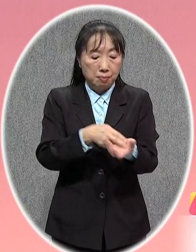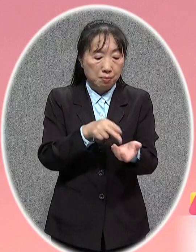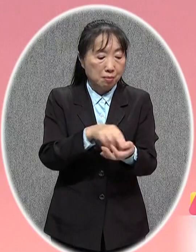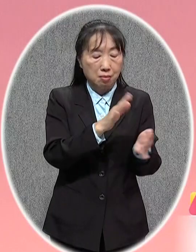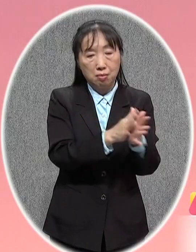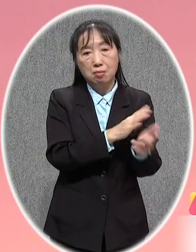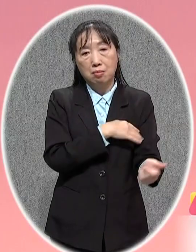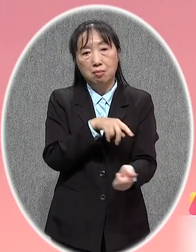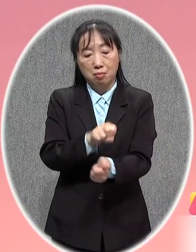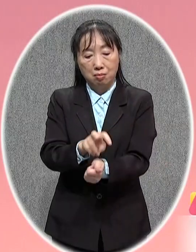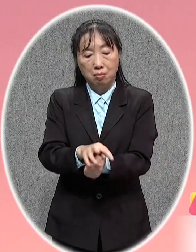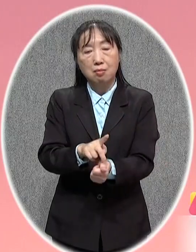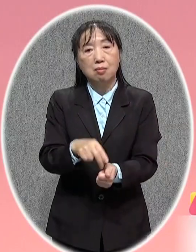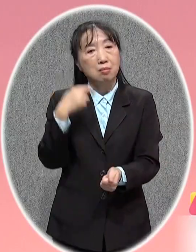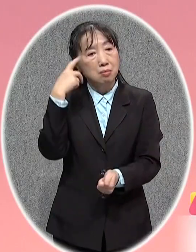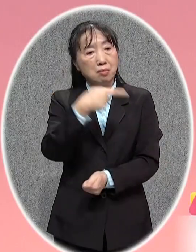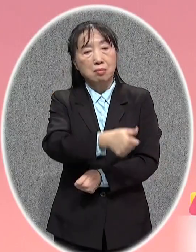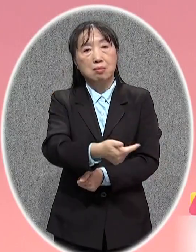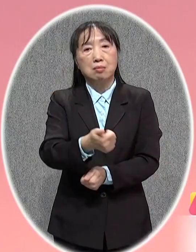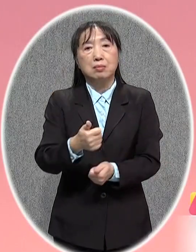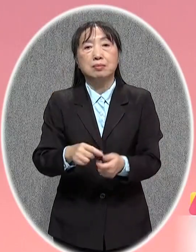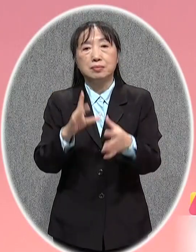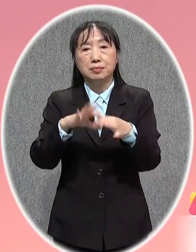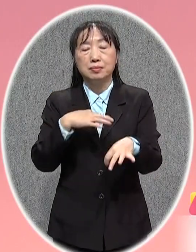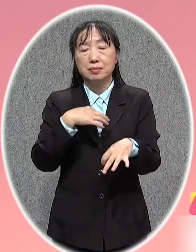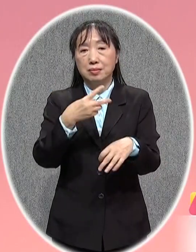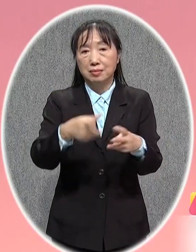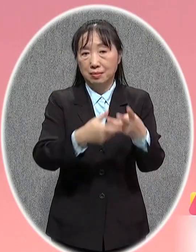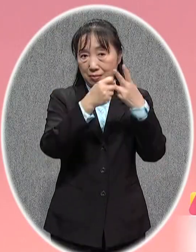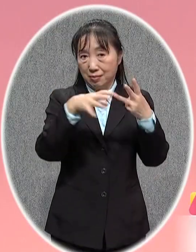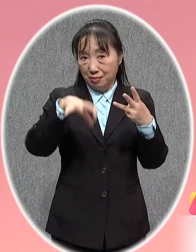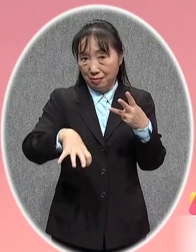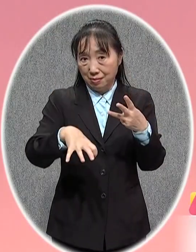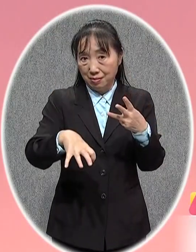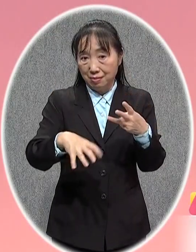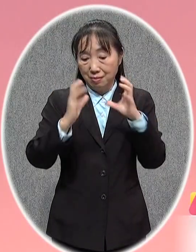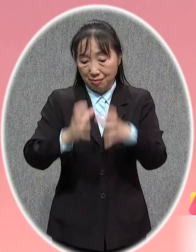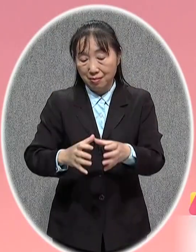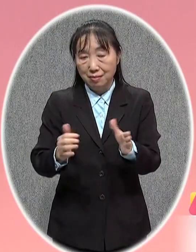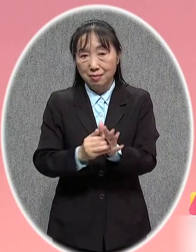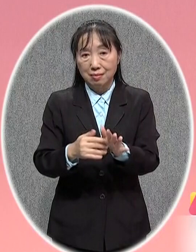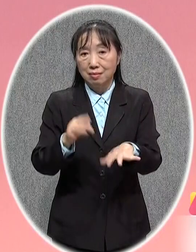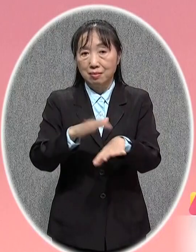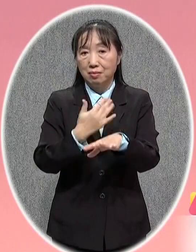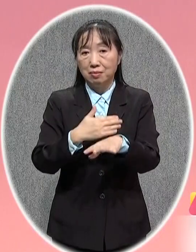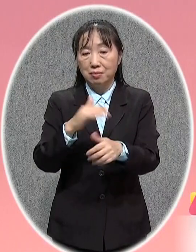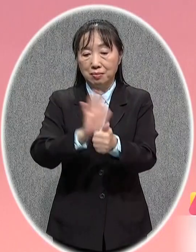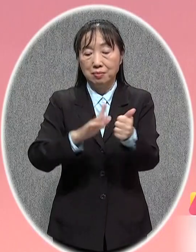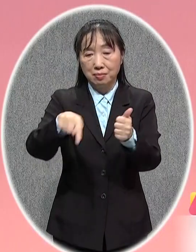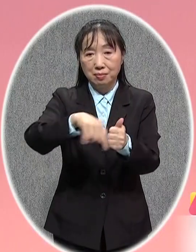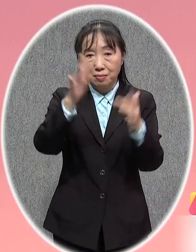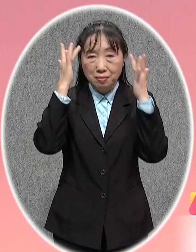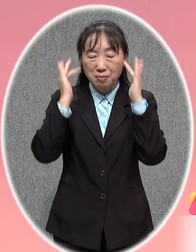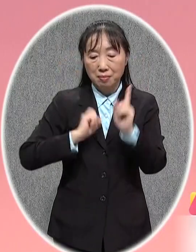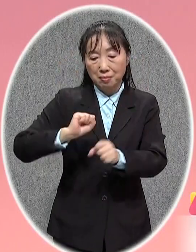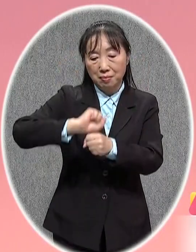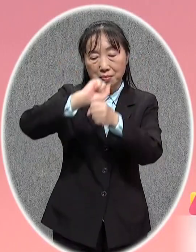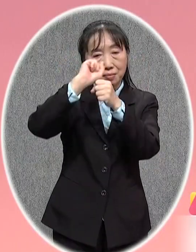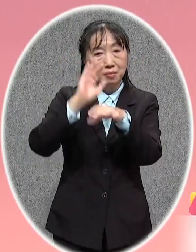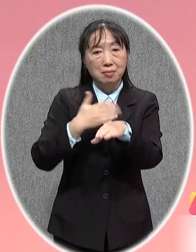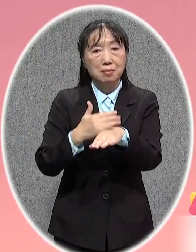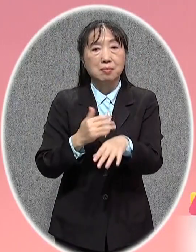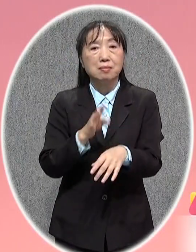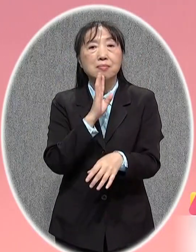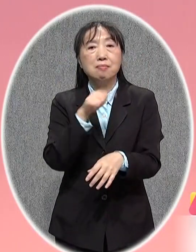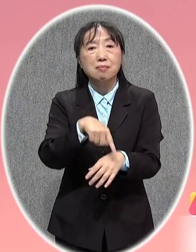就说三阶盖了之后，理论就说不仅对于不会有这个所谓升温造成的这个周边这个不管是柴